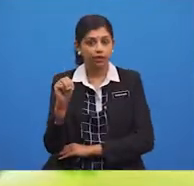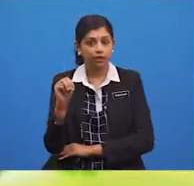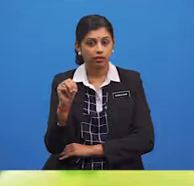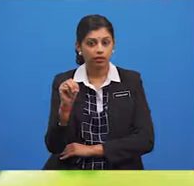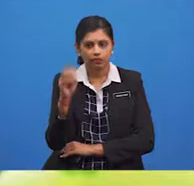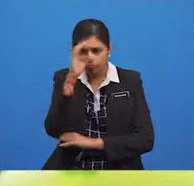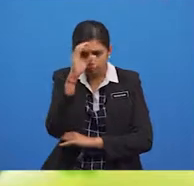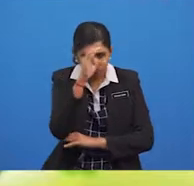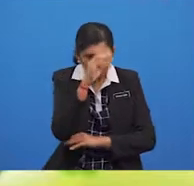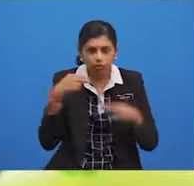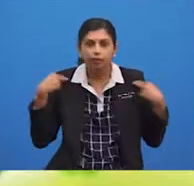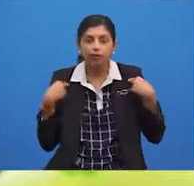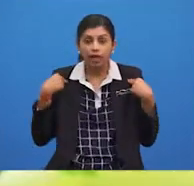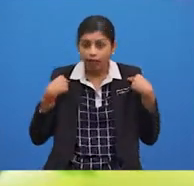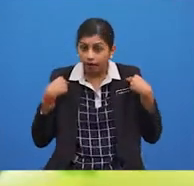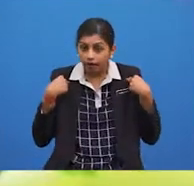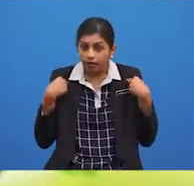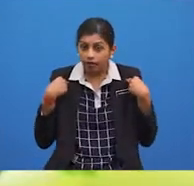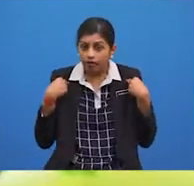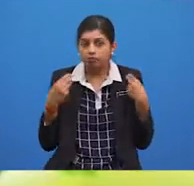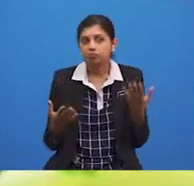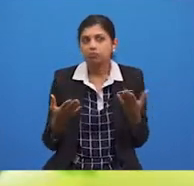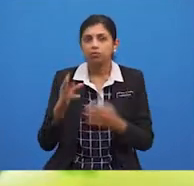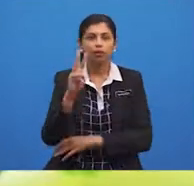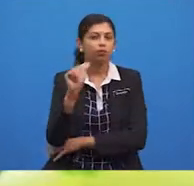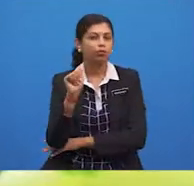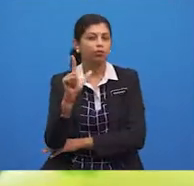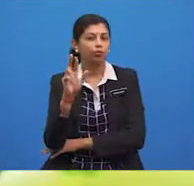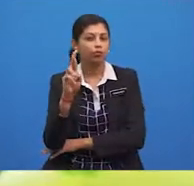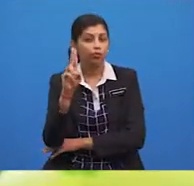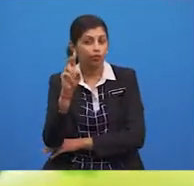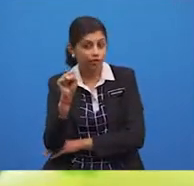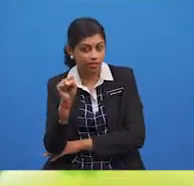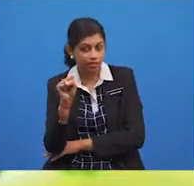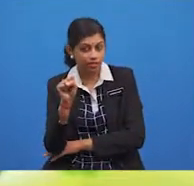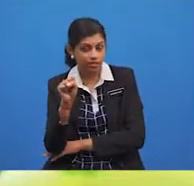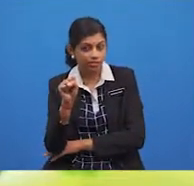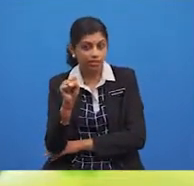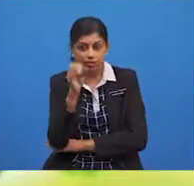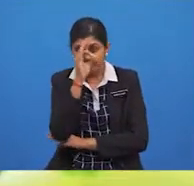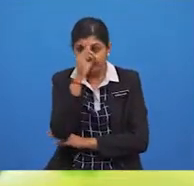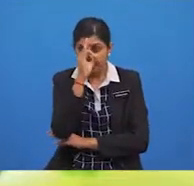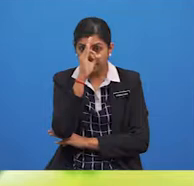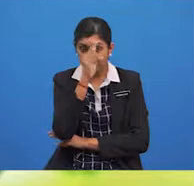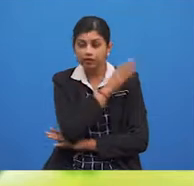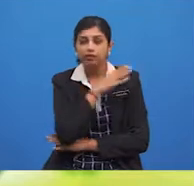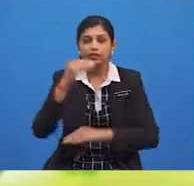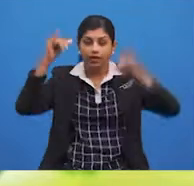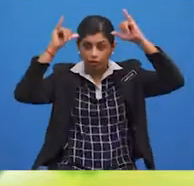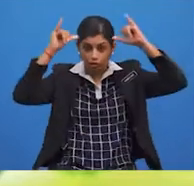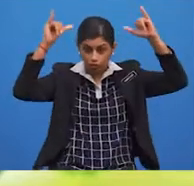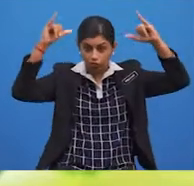berburu binatang seperti walrus, singa laut, serigala dan rusa